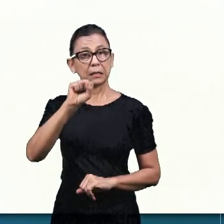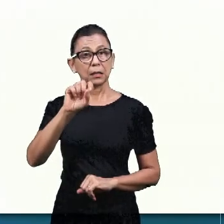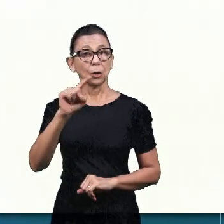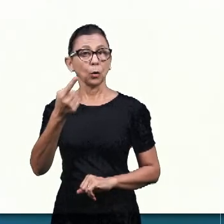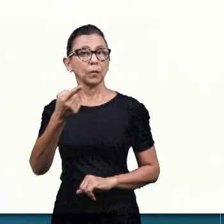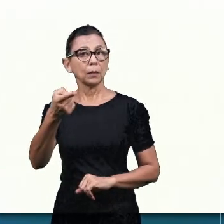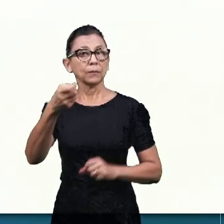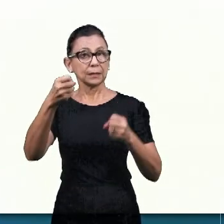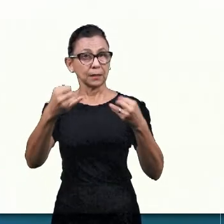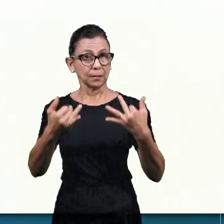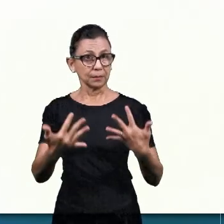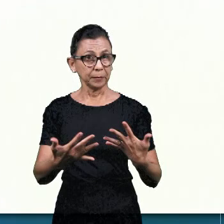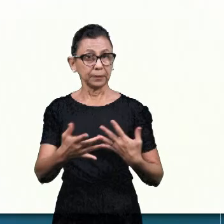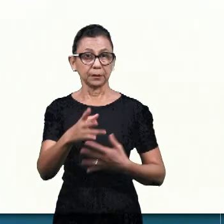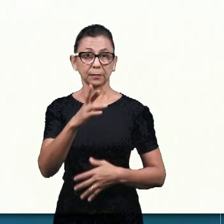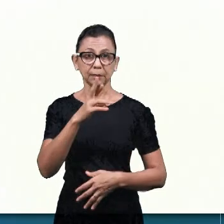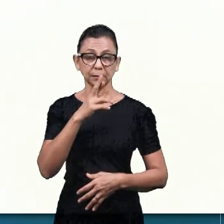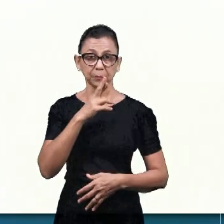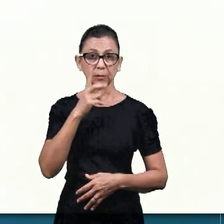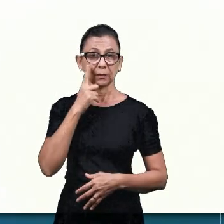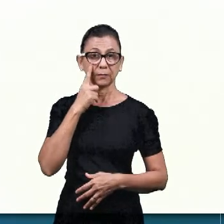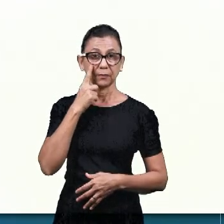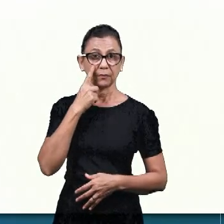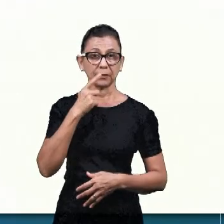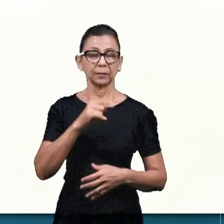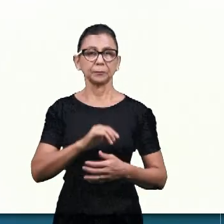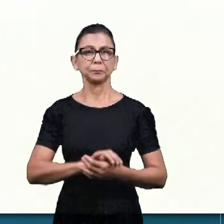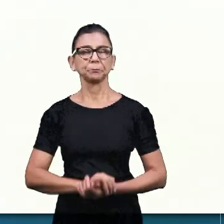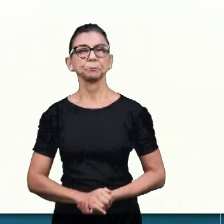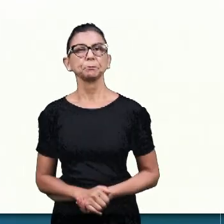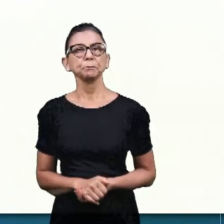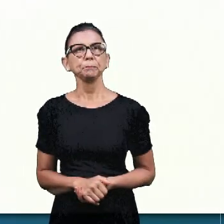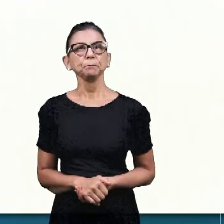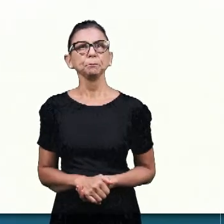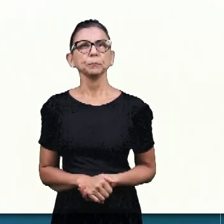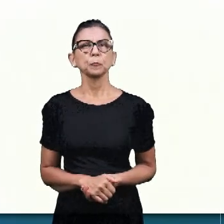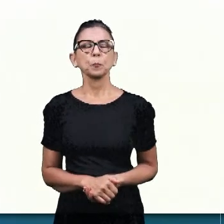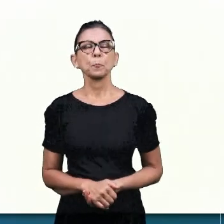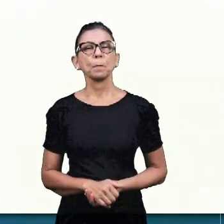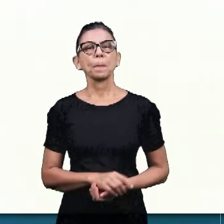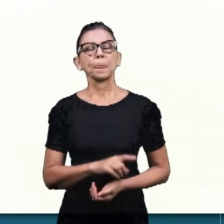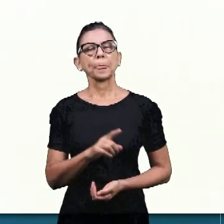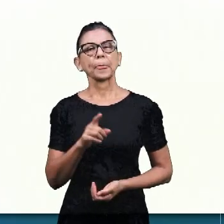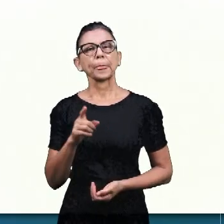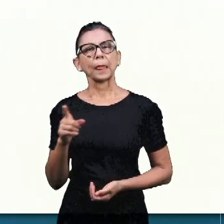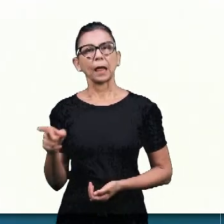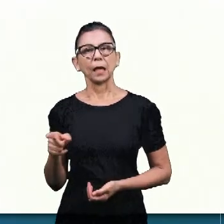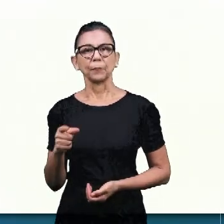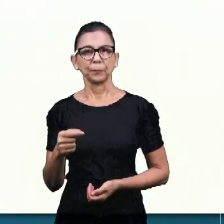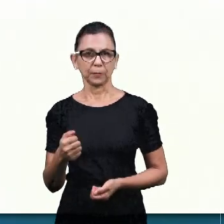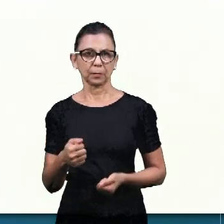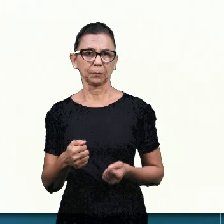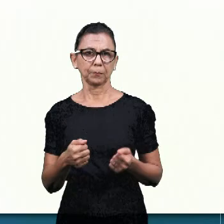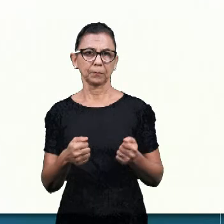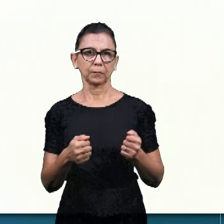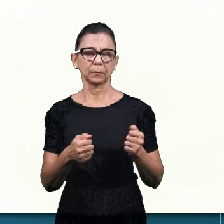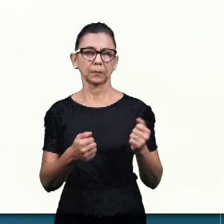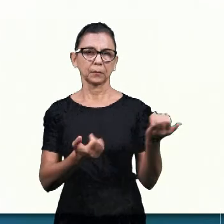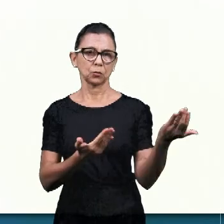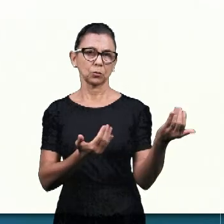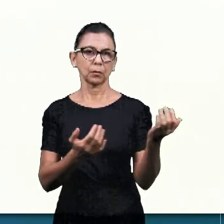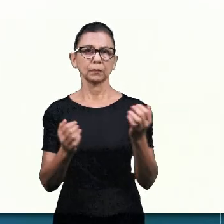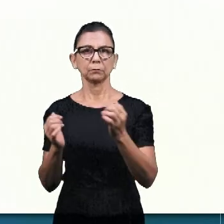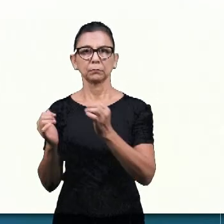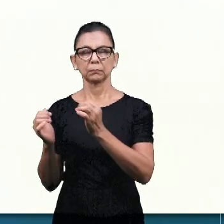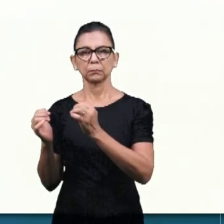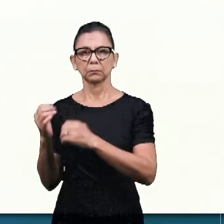cette réponse. Très bien. Cette question 1.5 que nous venons de parler, elle est adressée diacres et jeunes. Nous